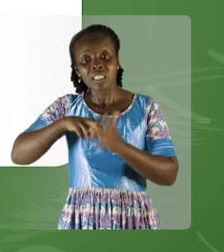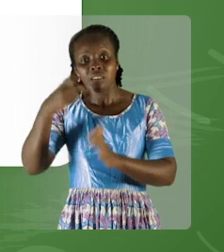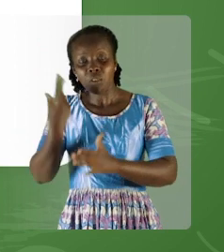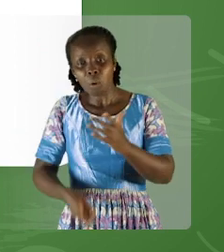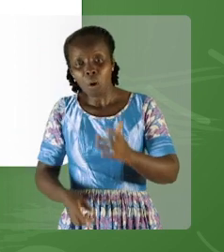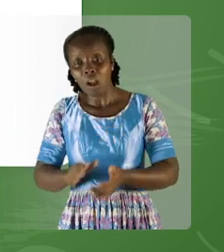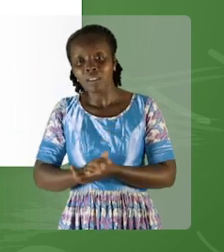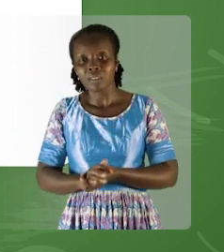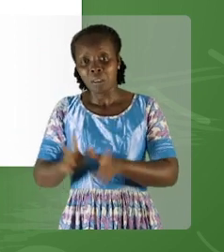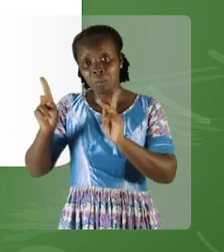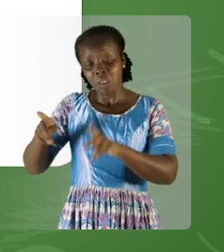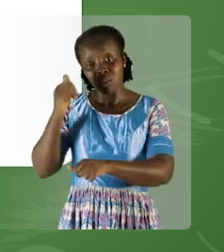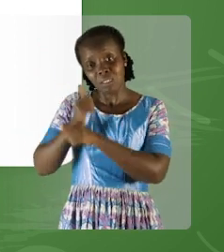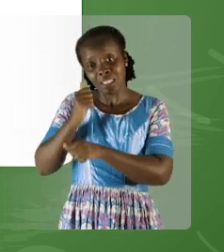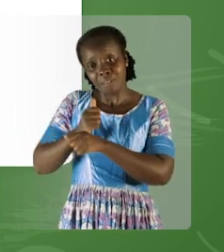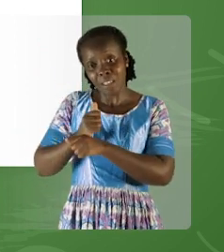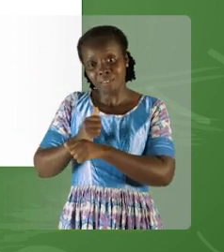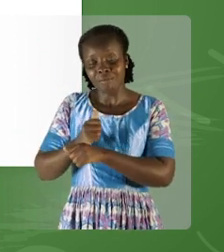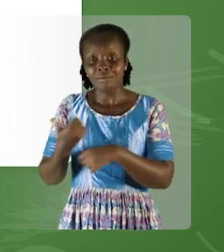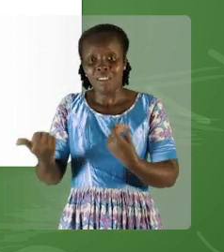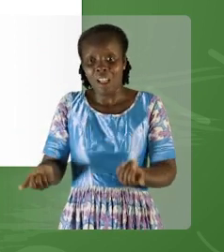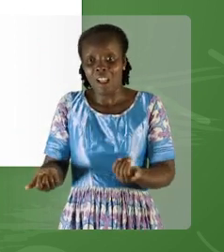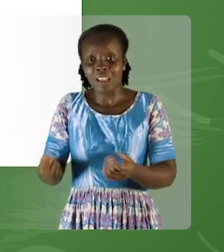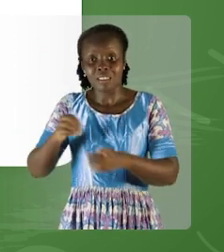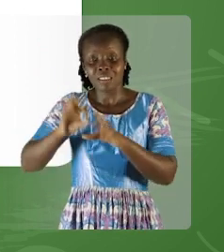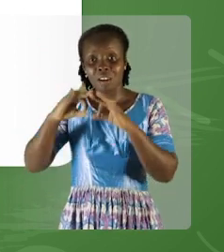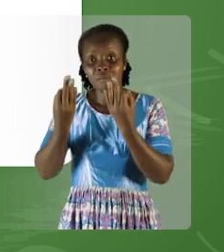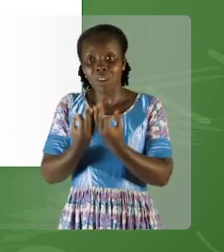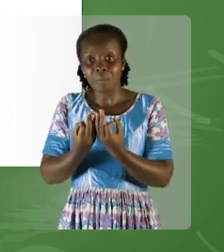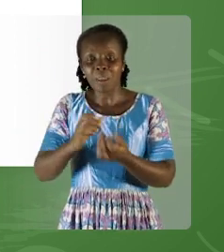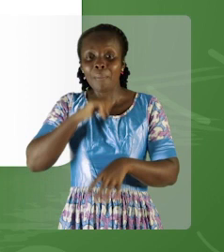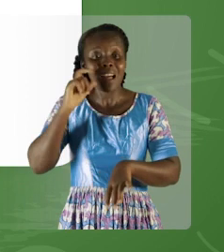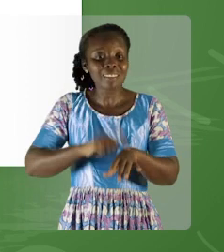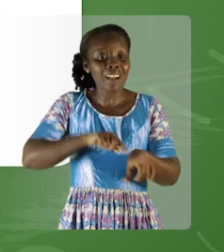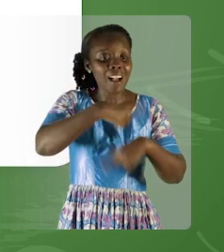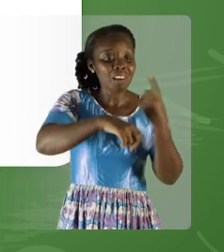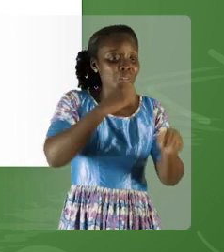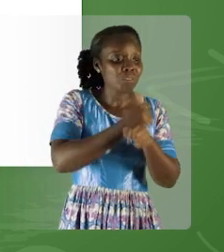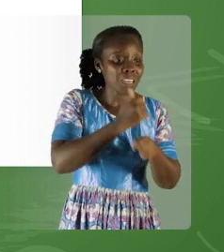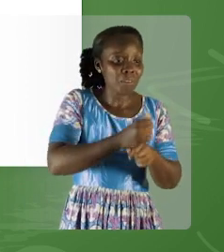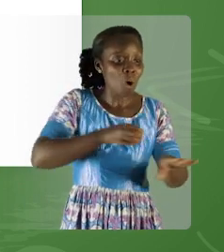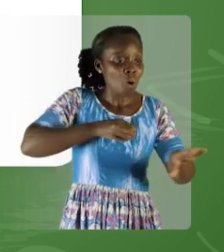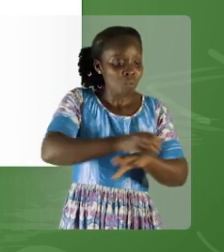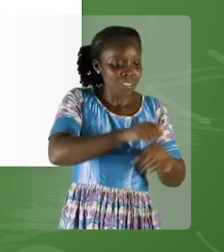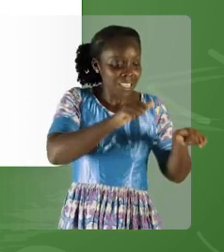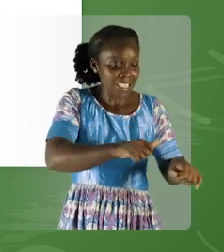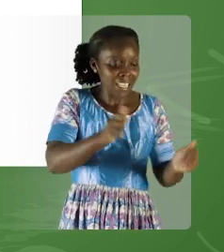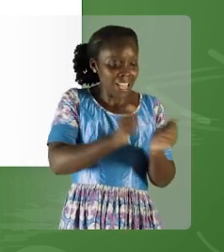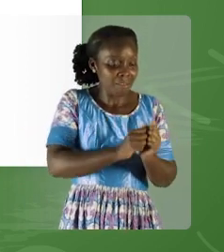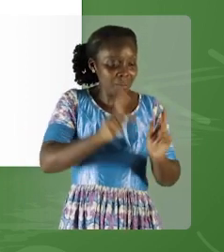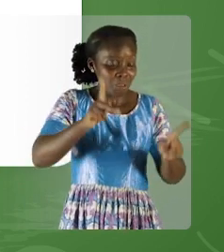ceux qui travaillent dans la famille se rendent au chevet de la malade, donc ils ne sont plus vraiment productifs au niveau de